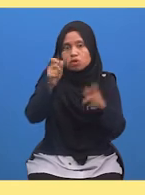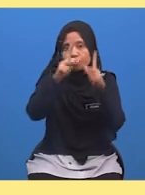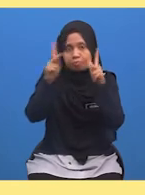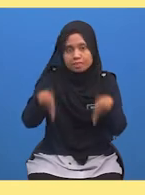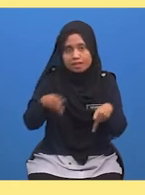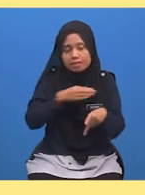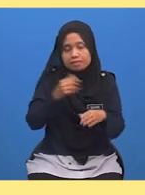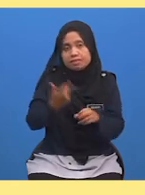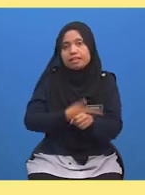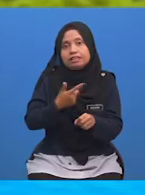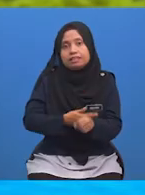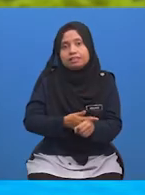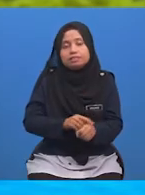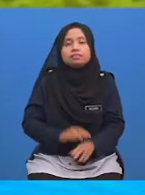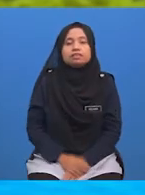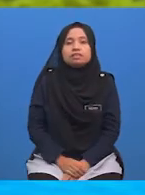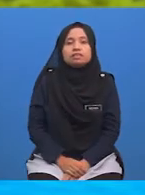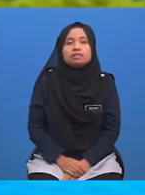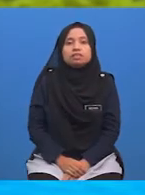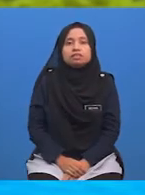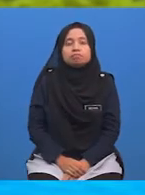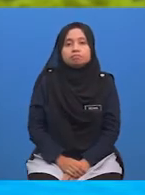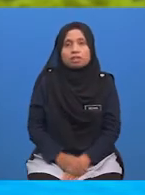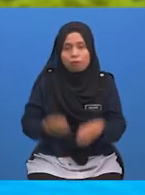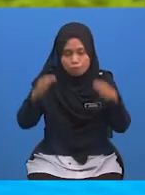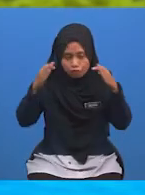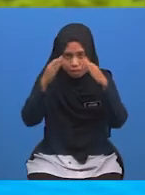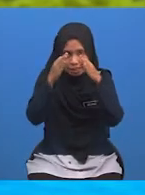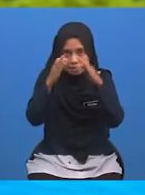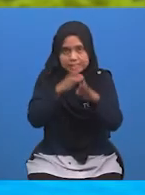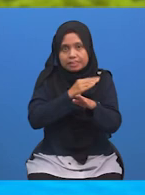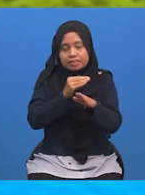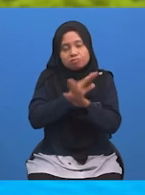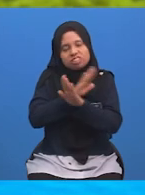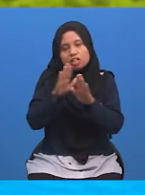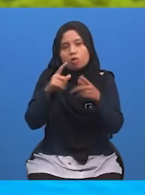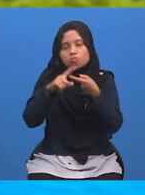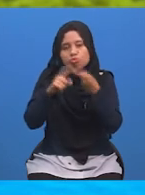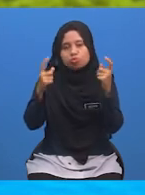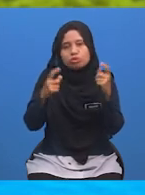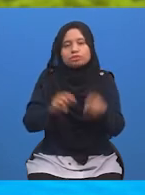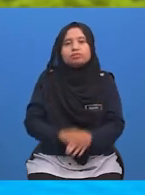peperiksaan dan latihan. Stay focused and never give up.